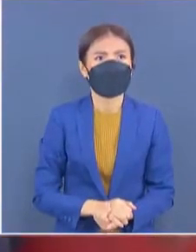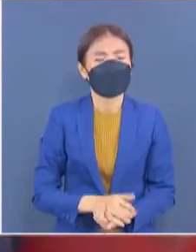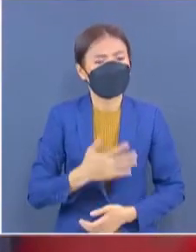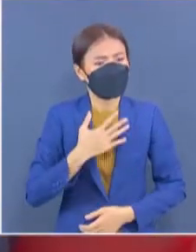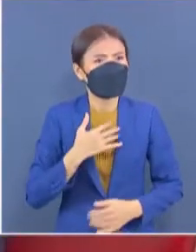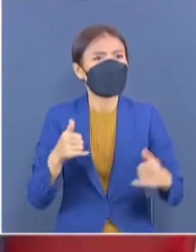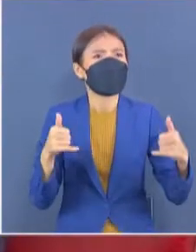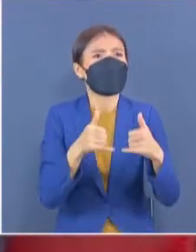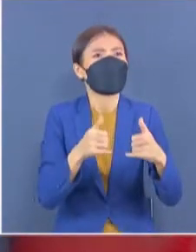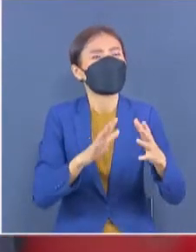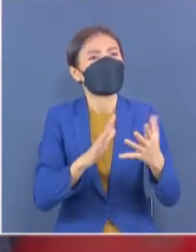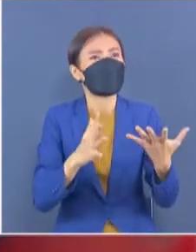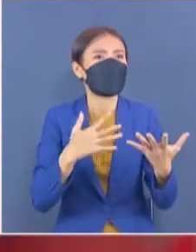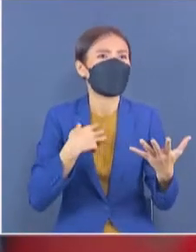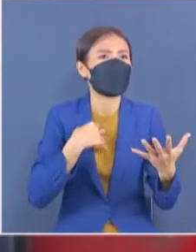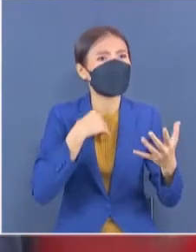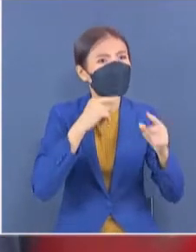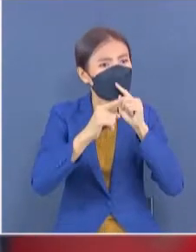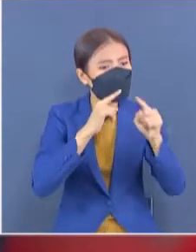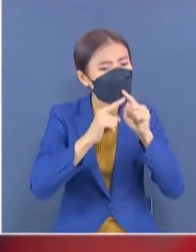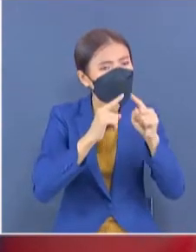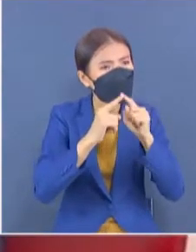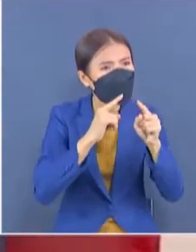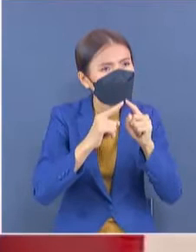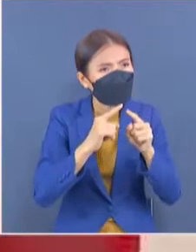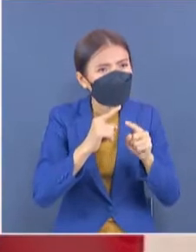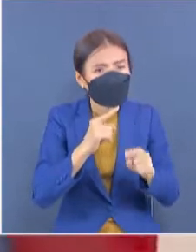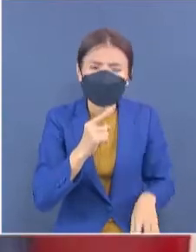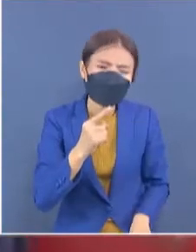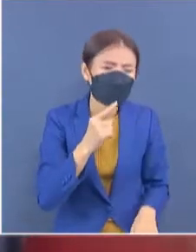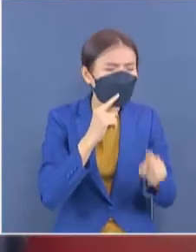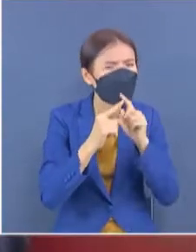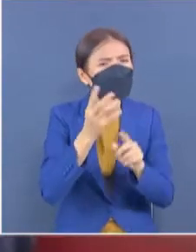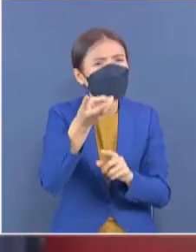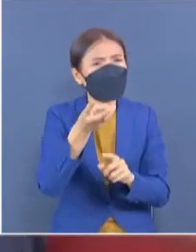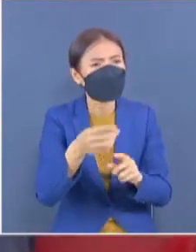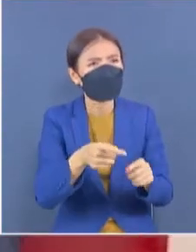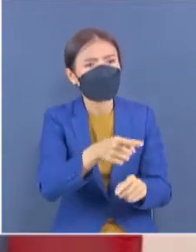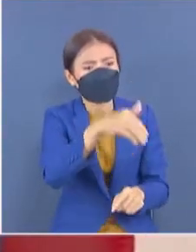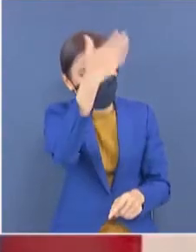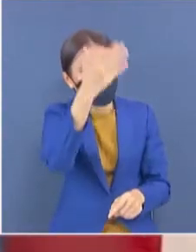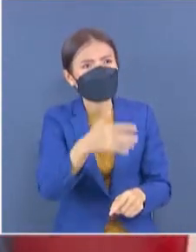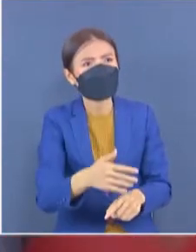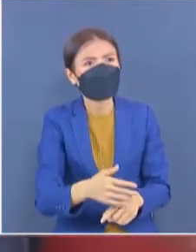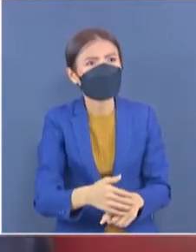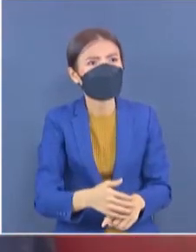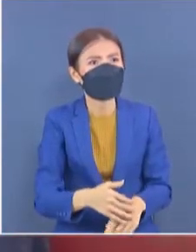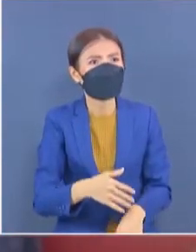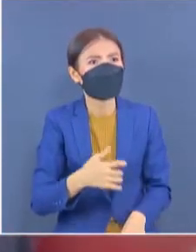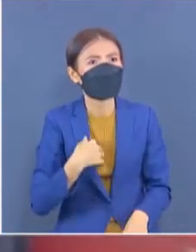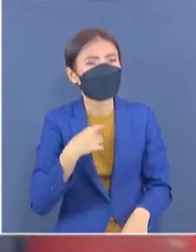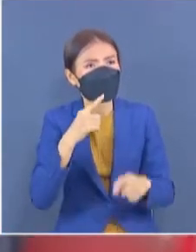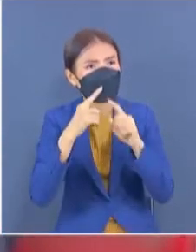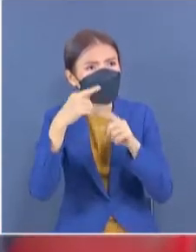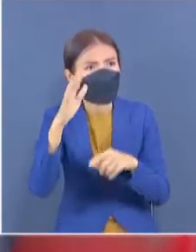ครั้งลงมือก่อน ใครเปิดก่อนชกก่อนชกก่อนแล้วเ